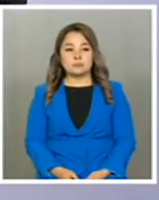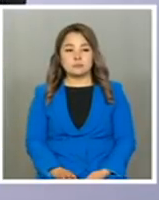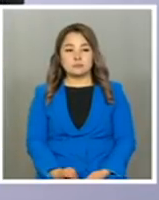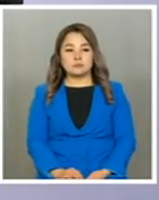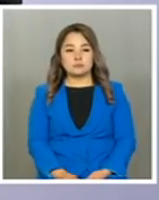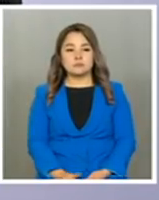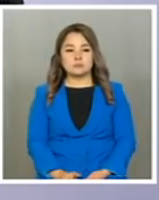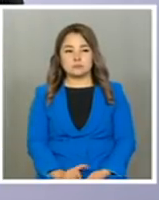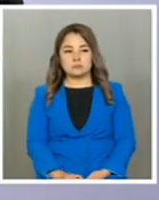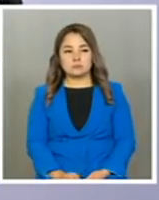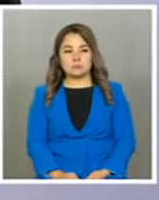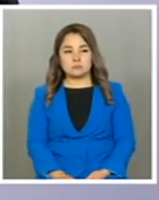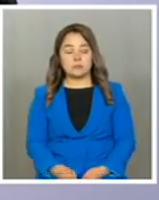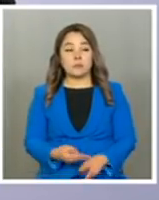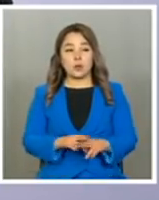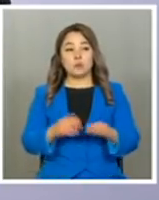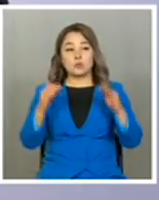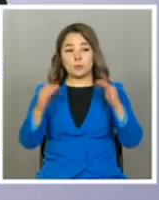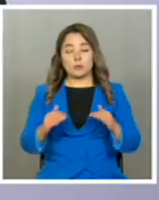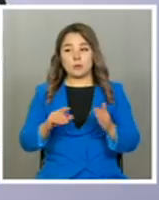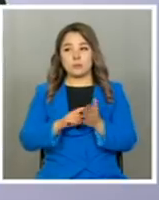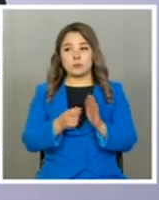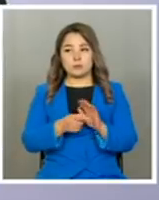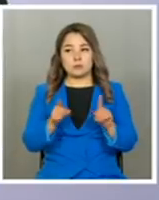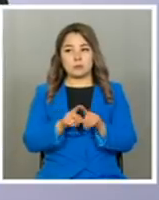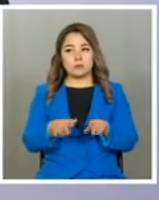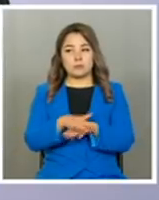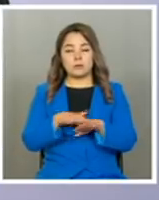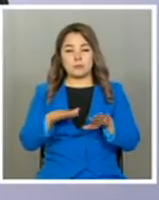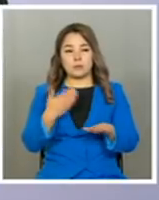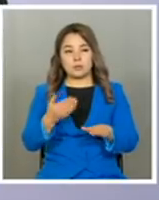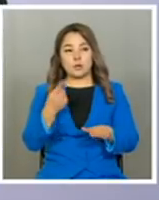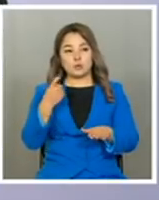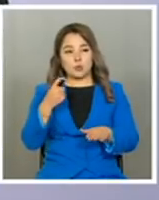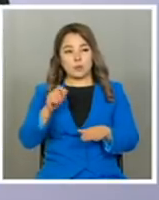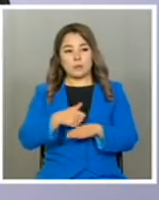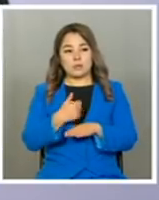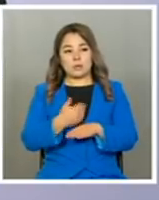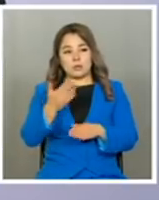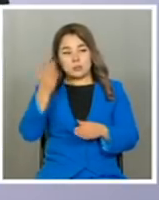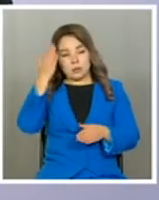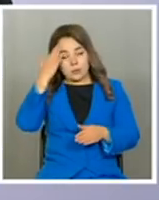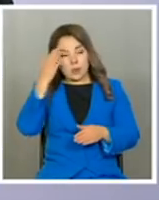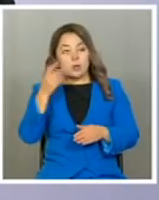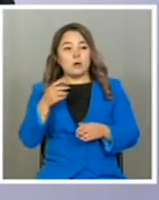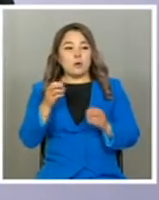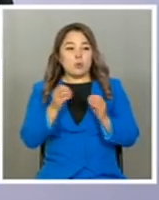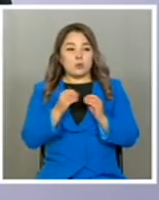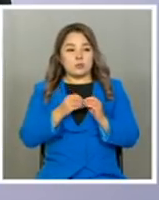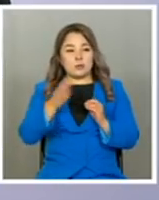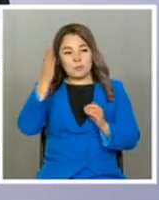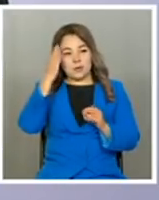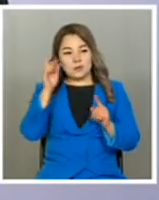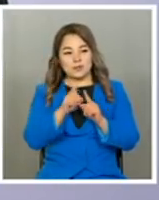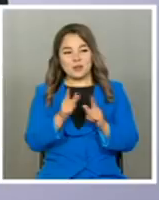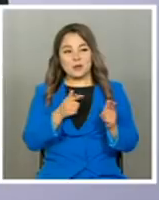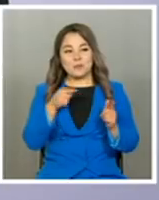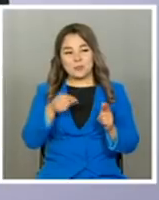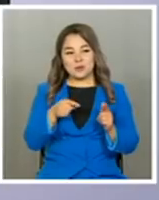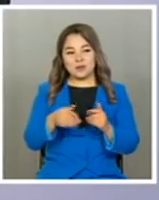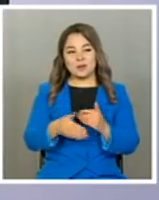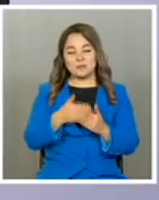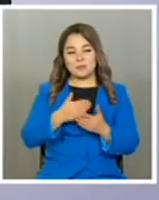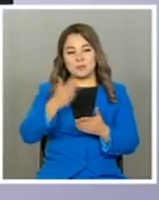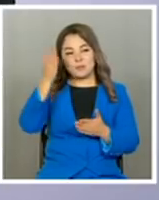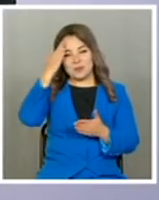Түмен басы өзінің иелігінде 1000 басы, 100 басы, 10 басына тағайындаған. 1000 басы,